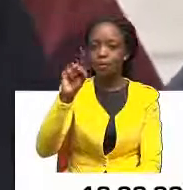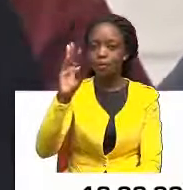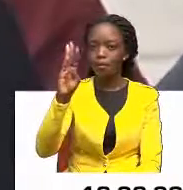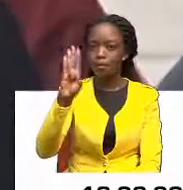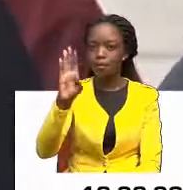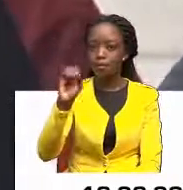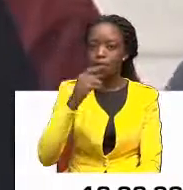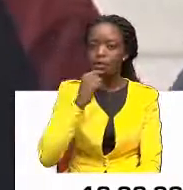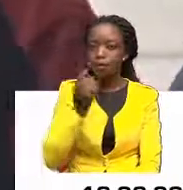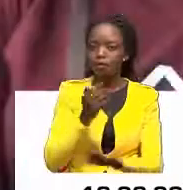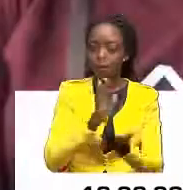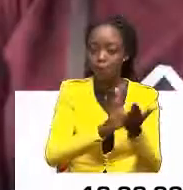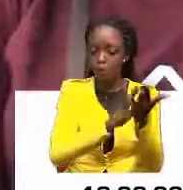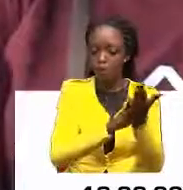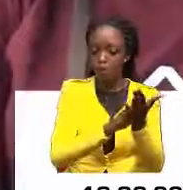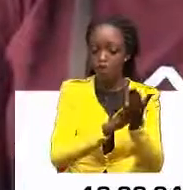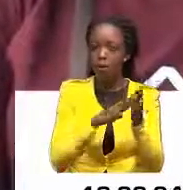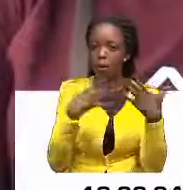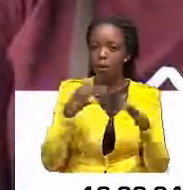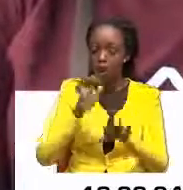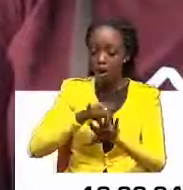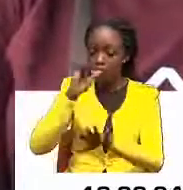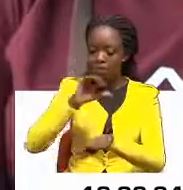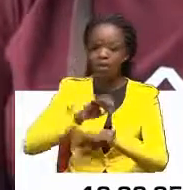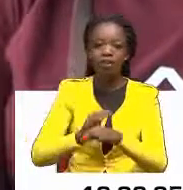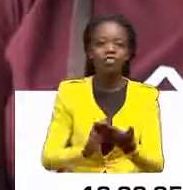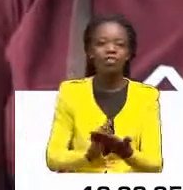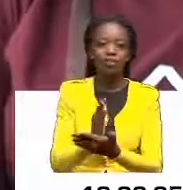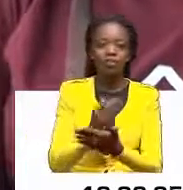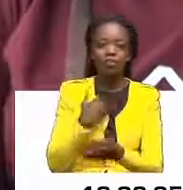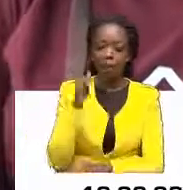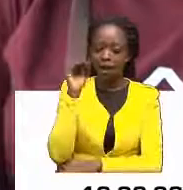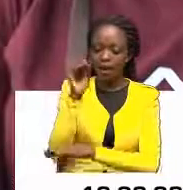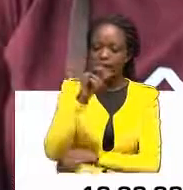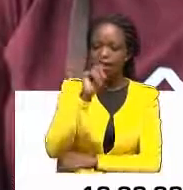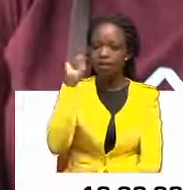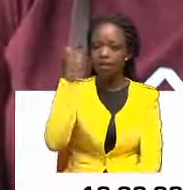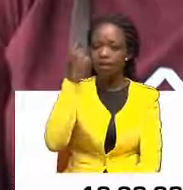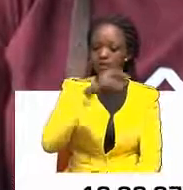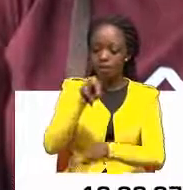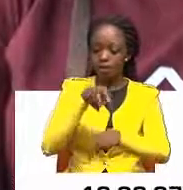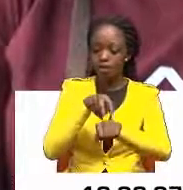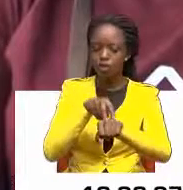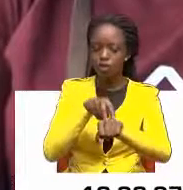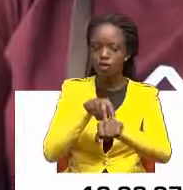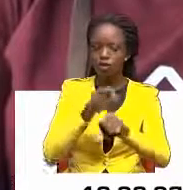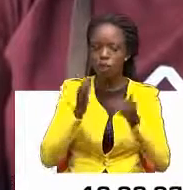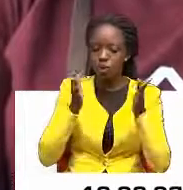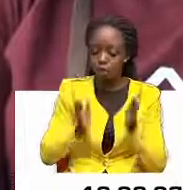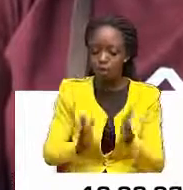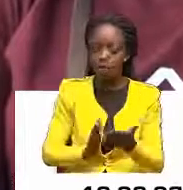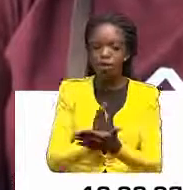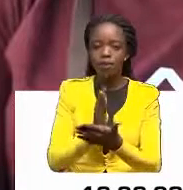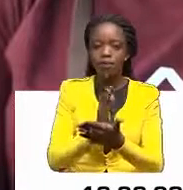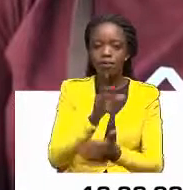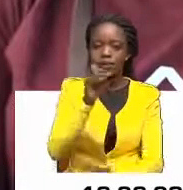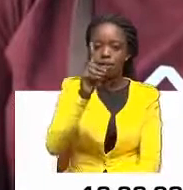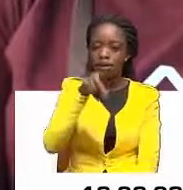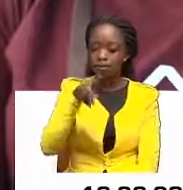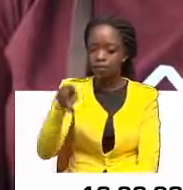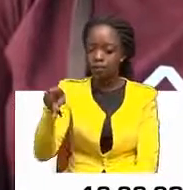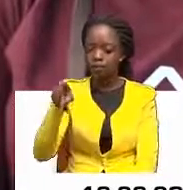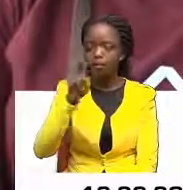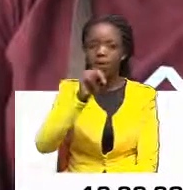wahasiriwa kupata haki. We urge the Kenyan National Human Rights, the DPP, the